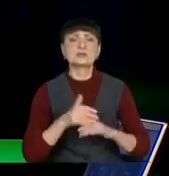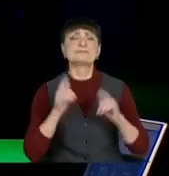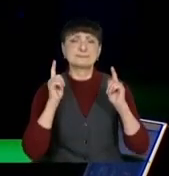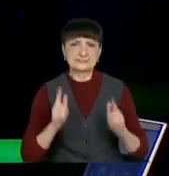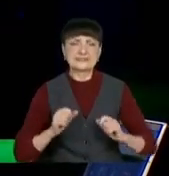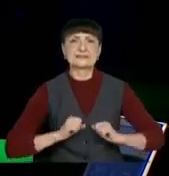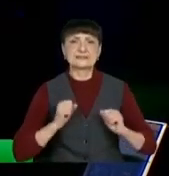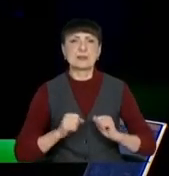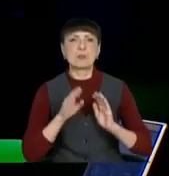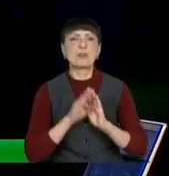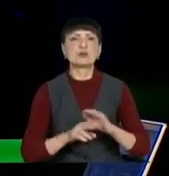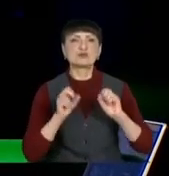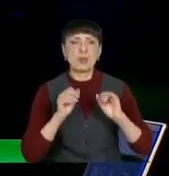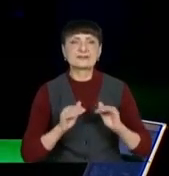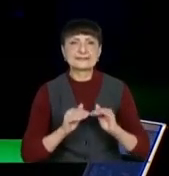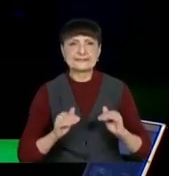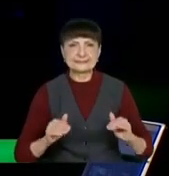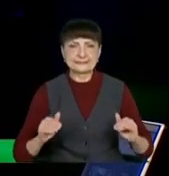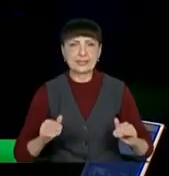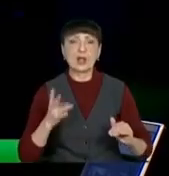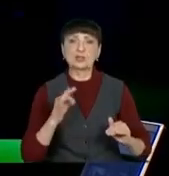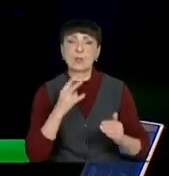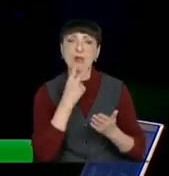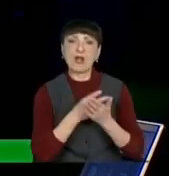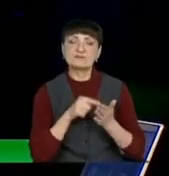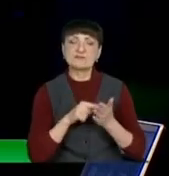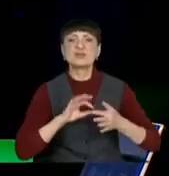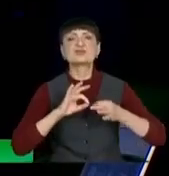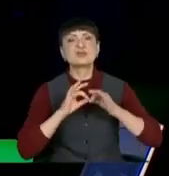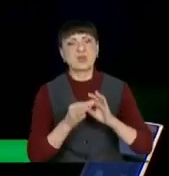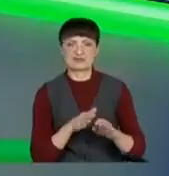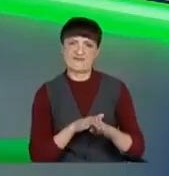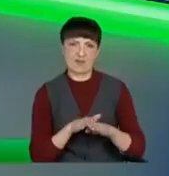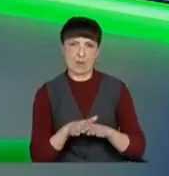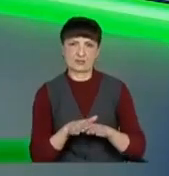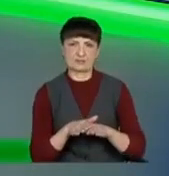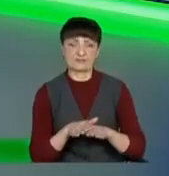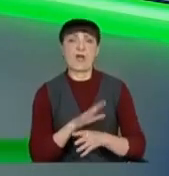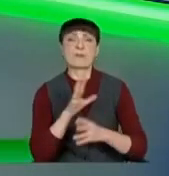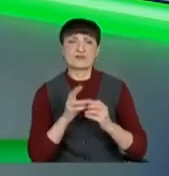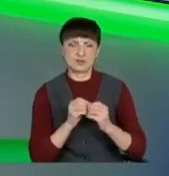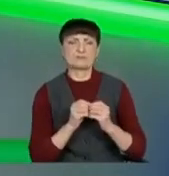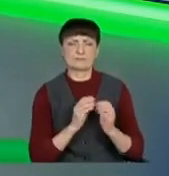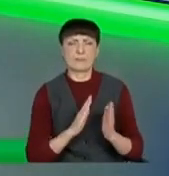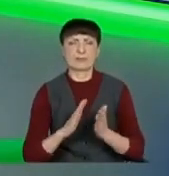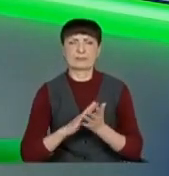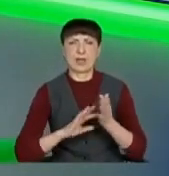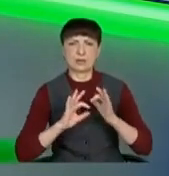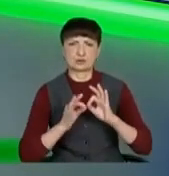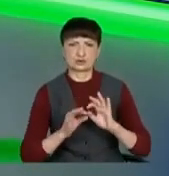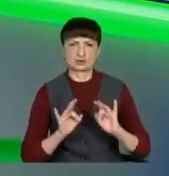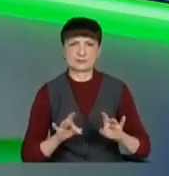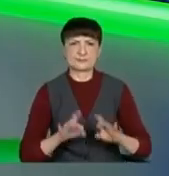стремление повысить безопасность детей, но указывают на сложности в реализации. Обо всем по порядку расскажет